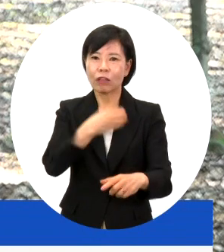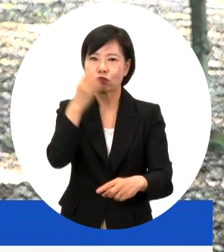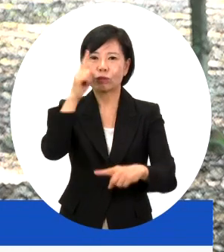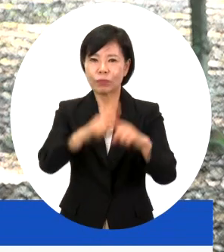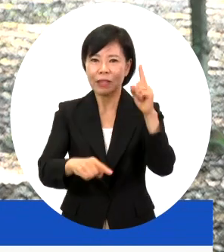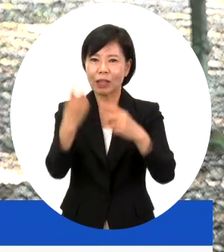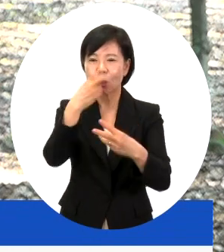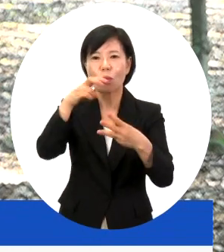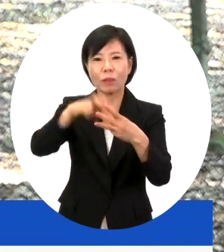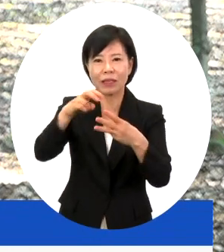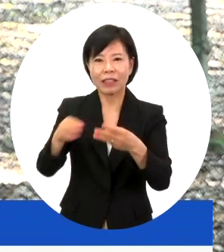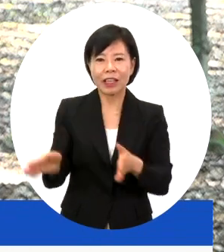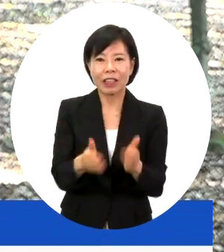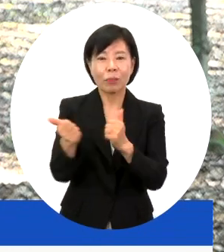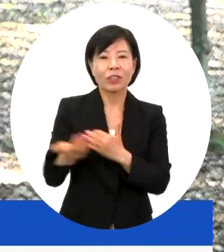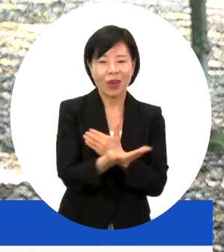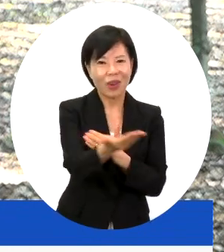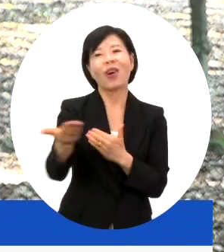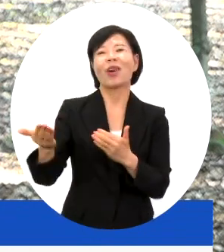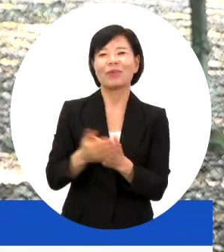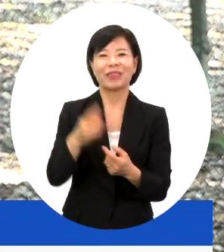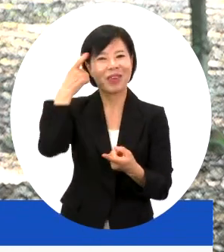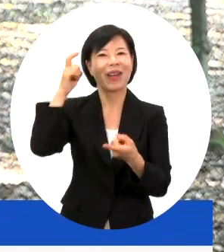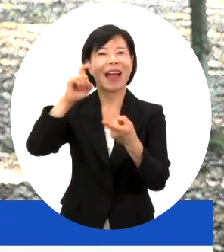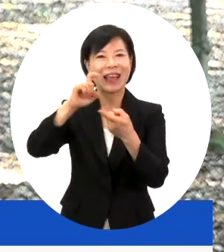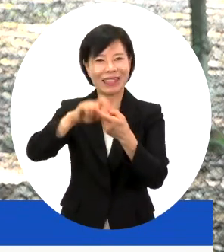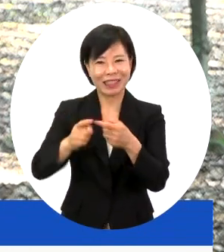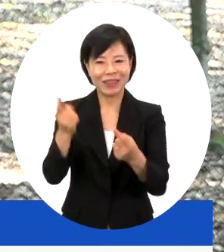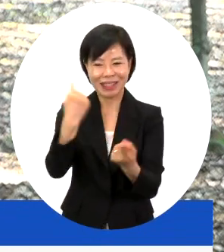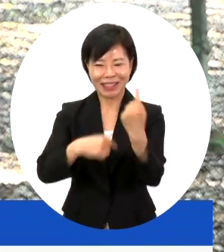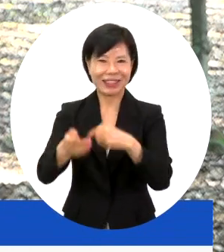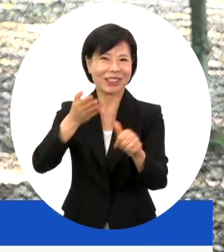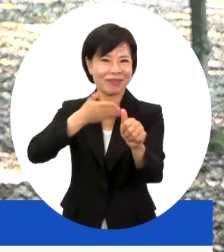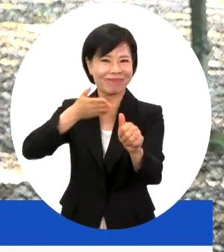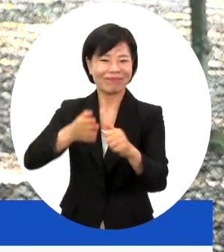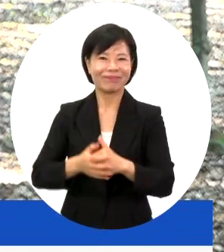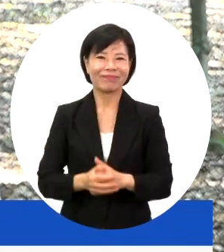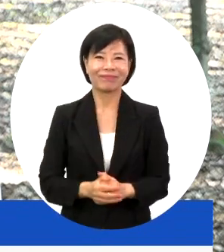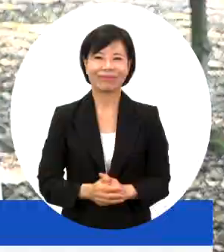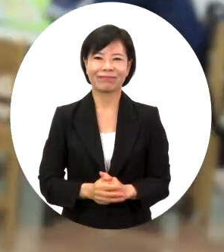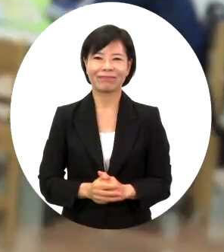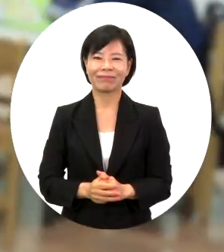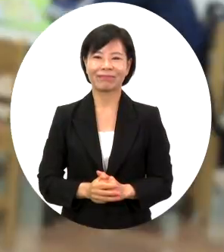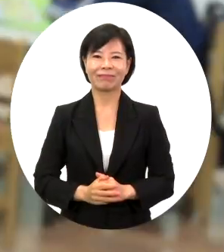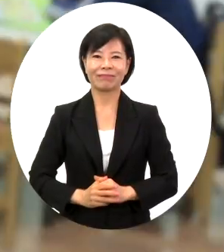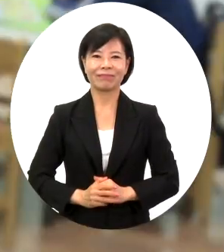꿈낭 초등주말 돌봄센터에 도민 여러분의 많은 관심과 신청을 바랍니다.